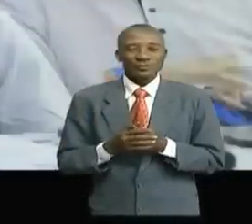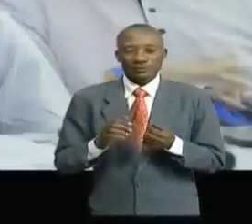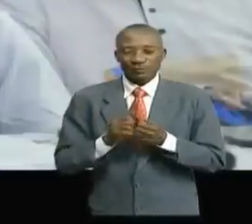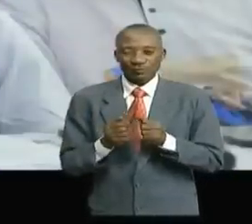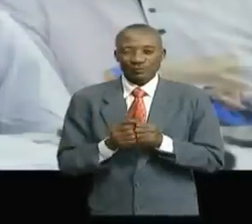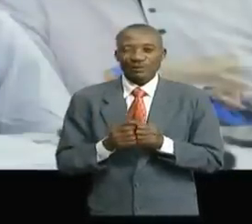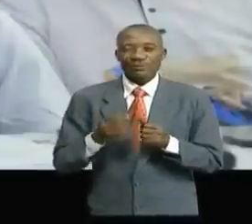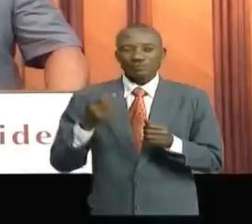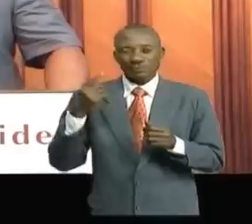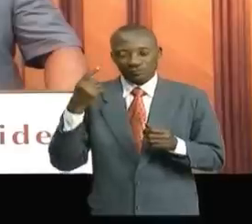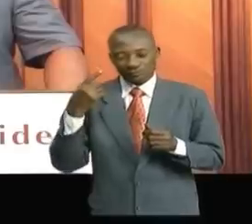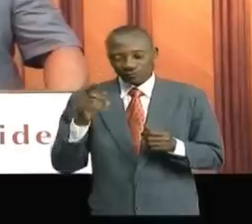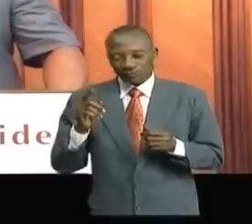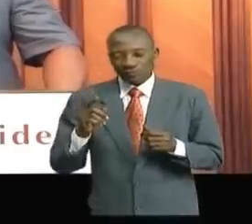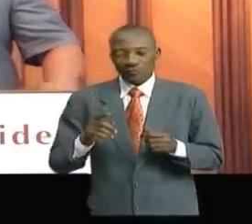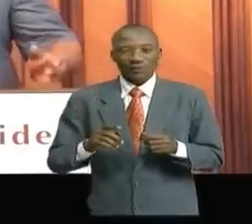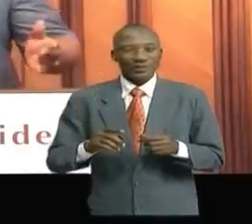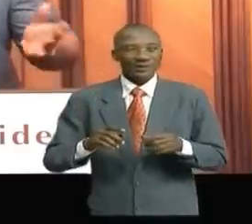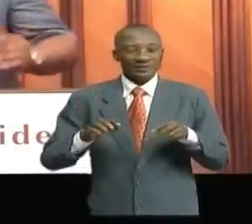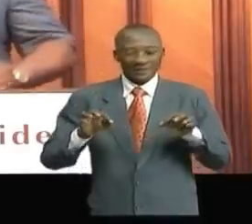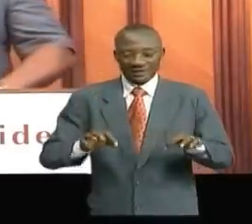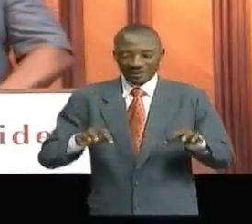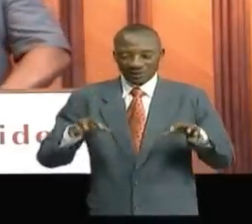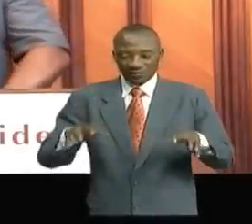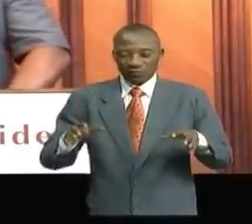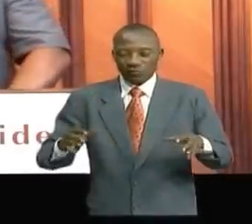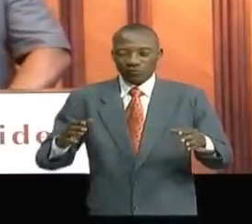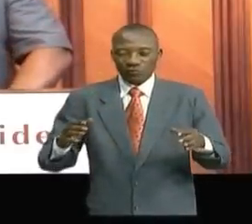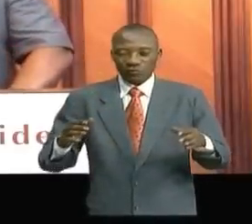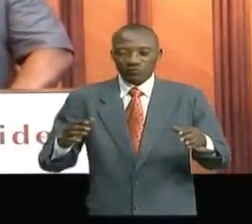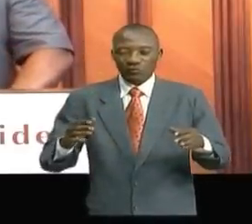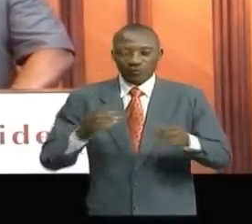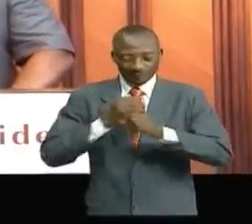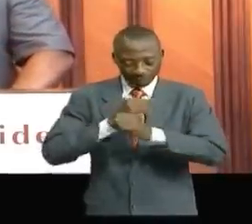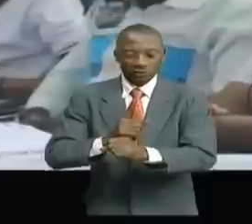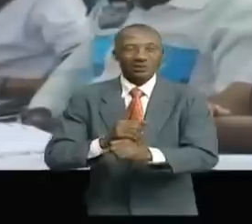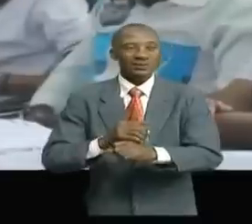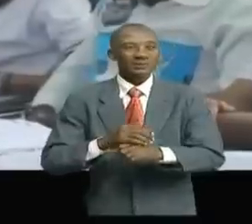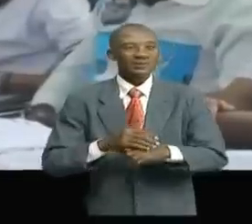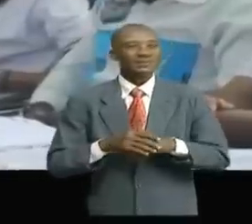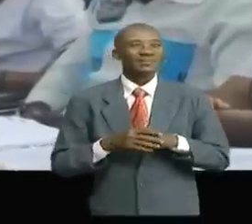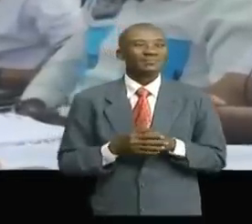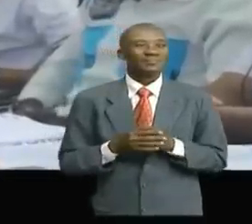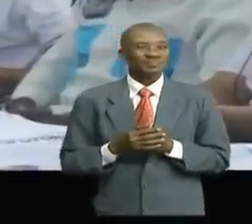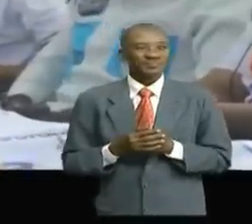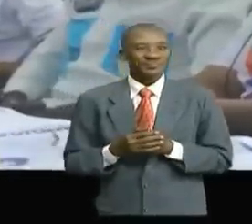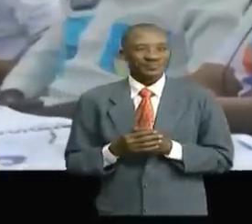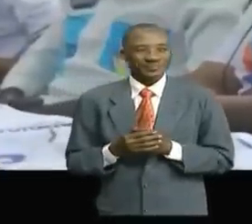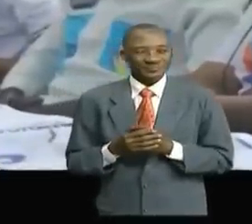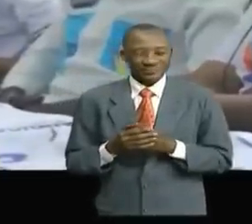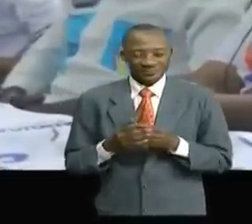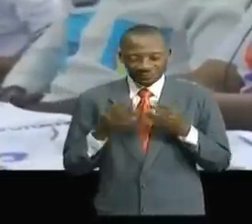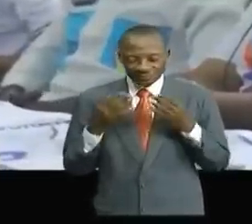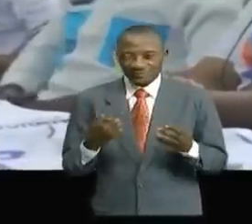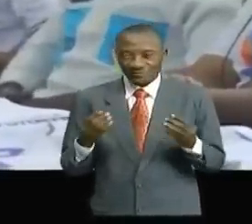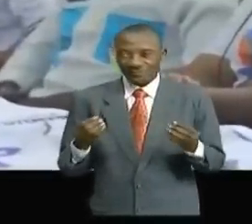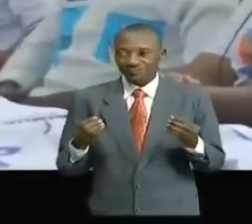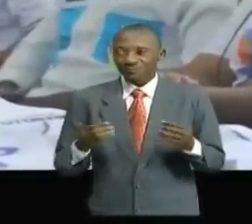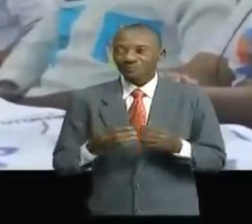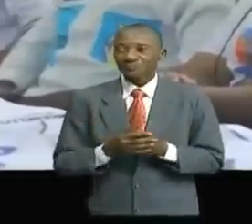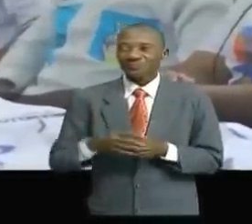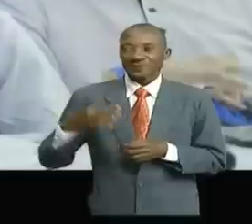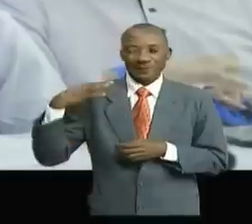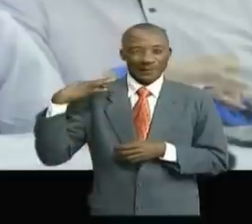de notre pays. Les récentes nominations au sein de l'administration publique ont été également commentées par ces cadres du parti